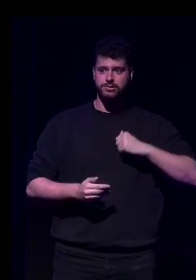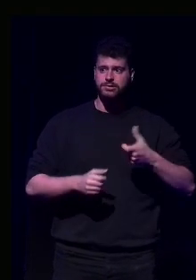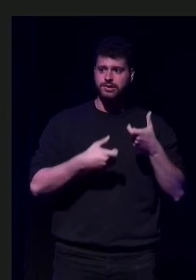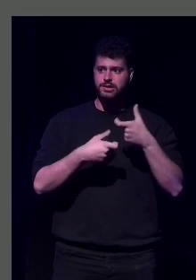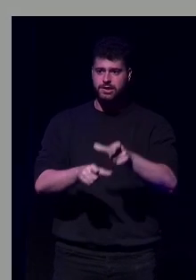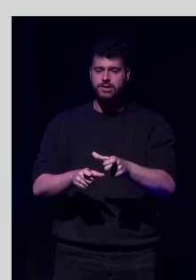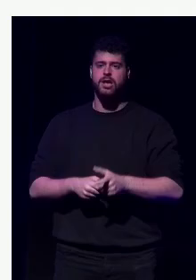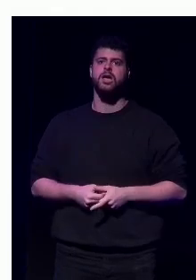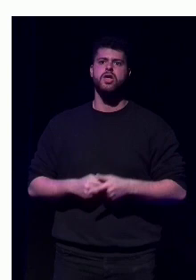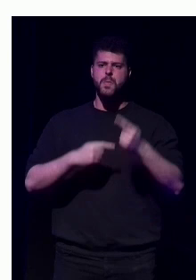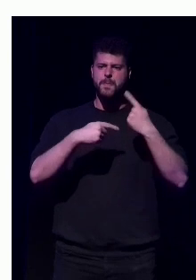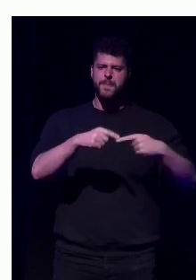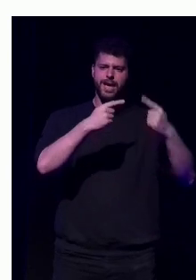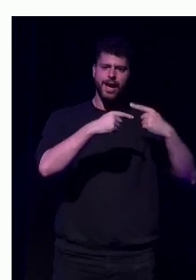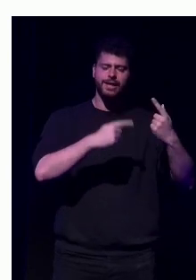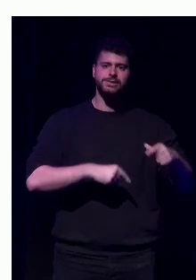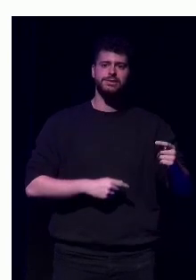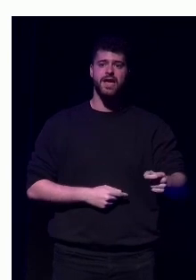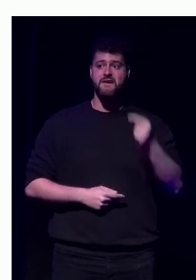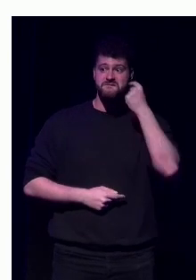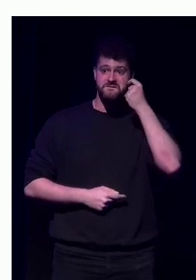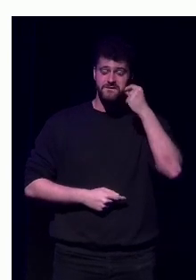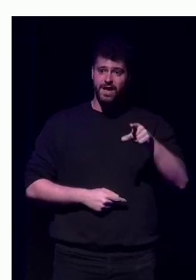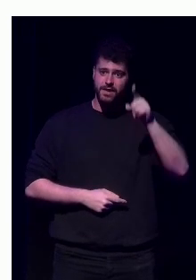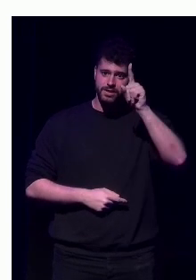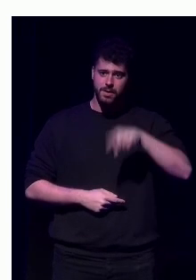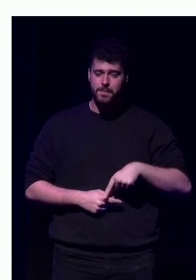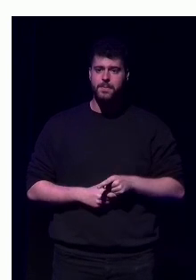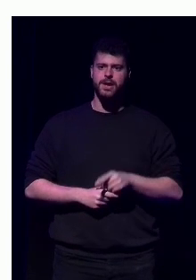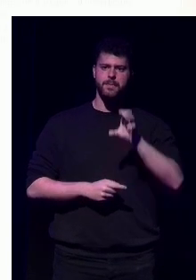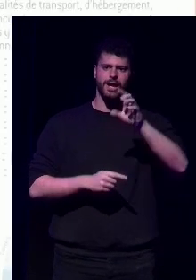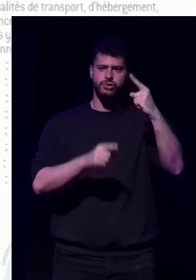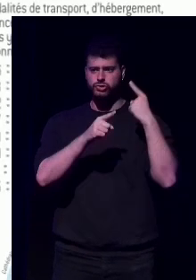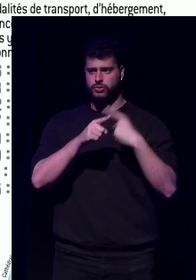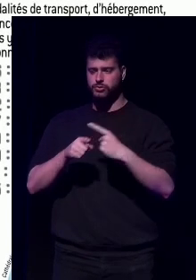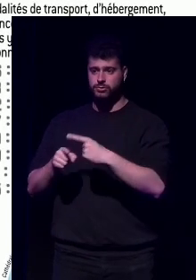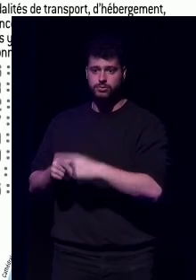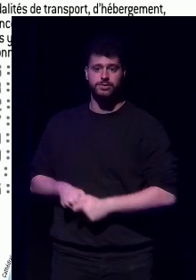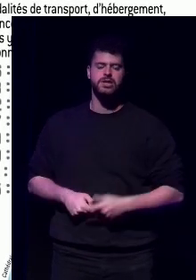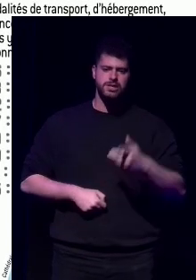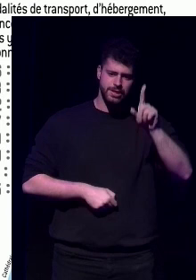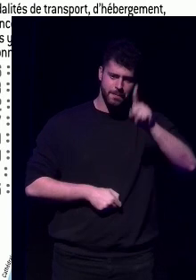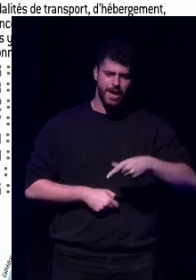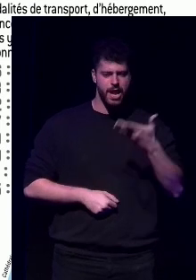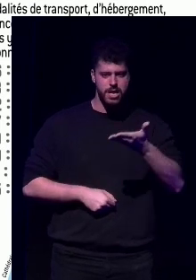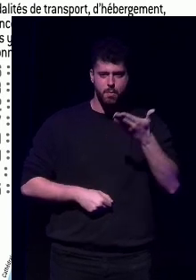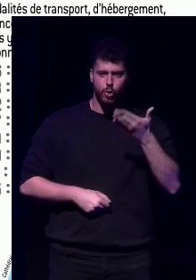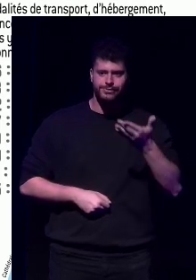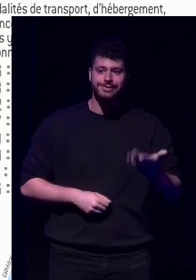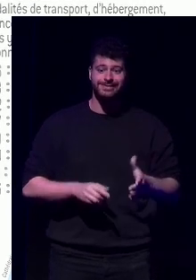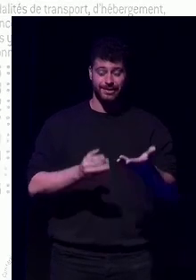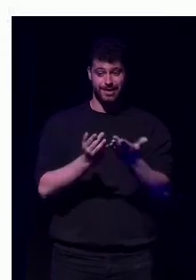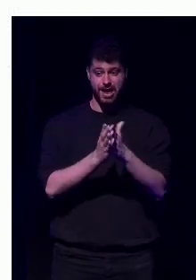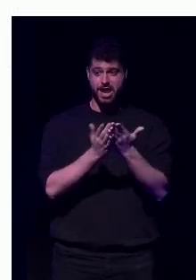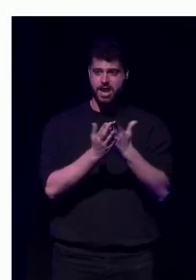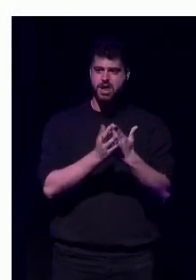més important de França i també restablert d'altres països. És líder en el sector de les guies de viatge, amb més de 800 títols. Va